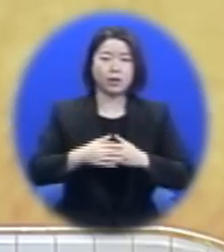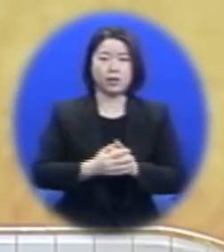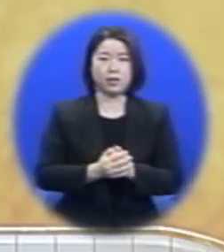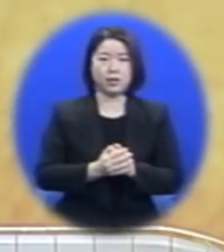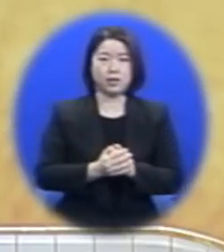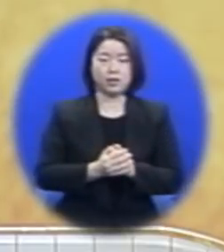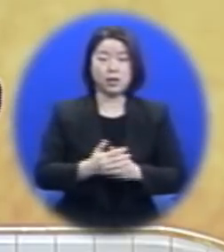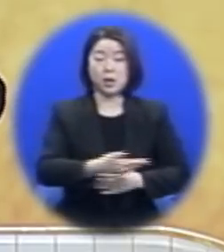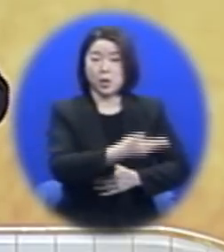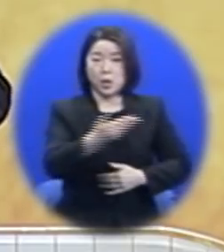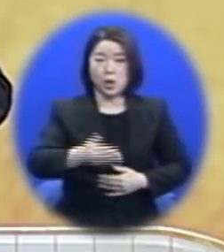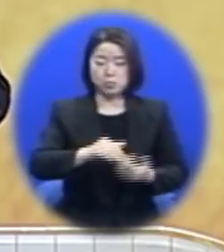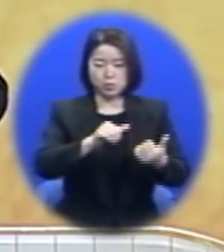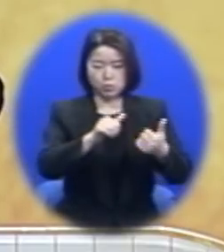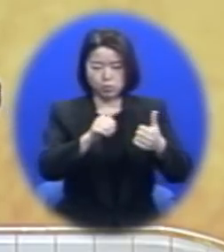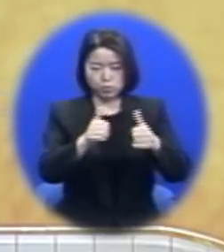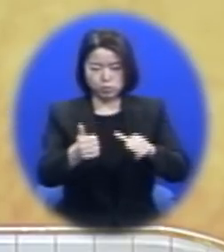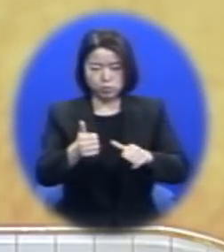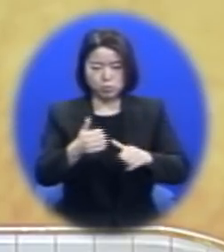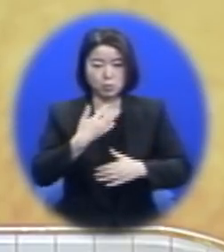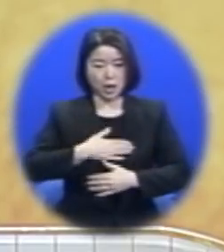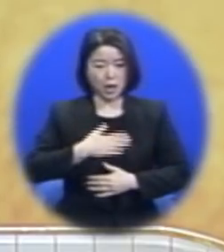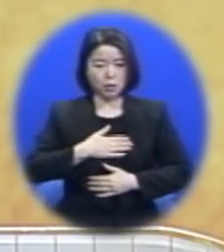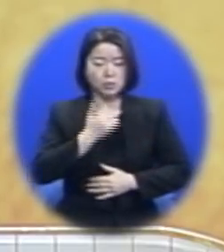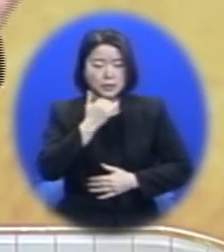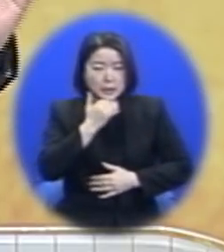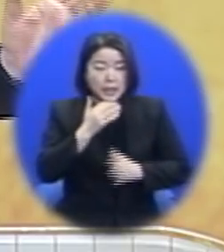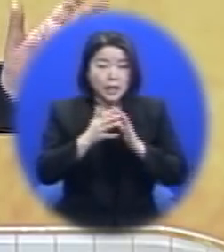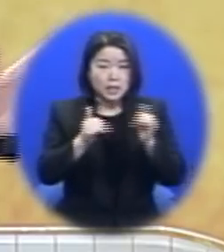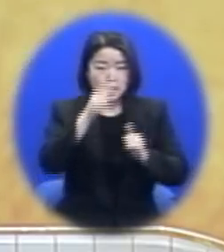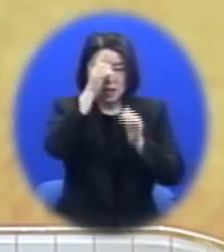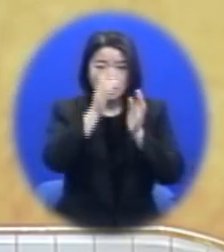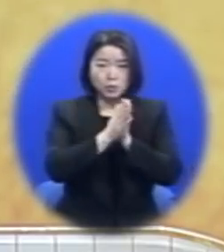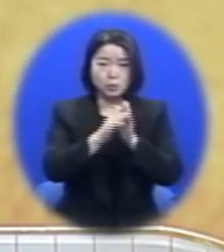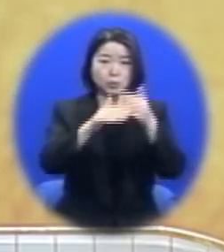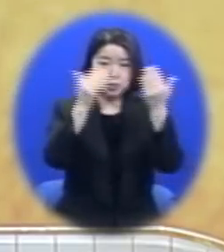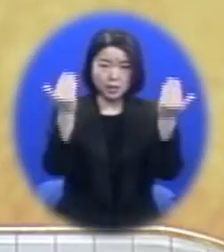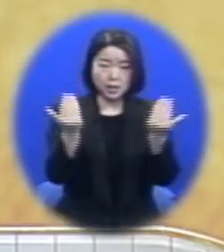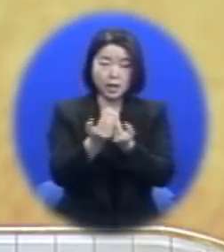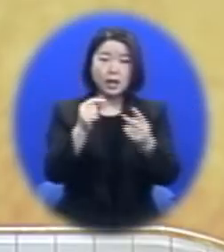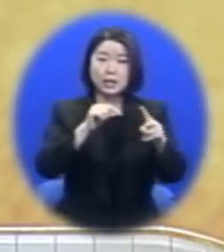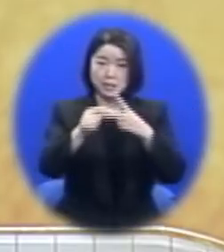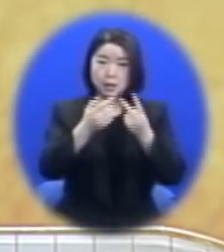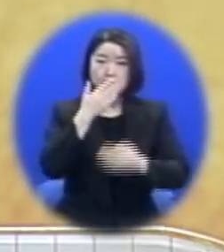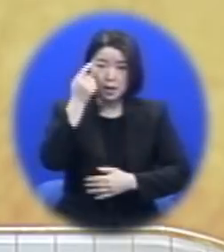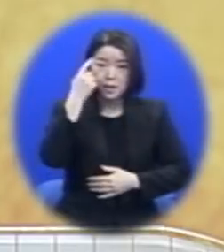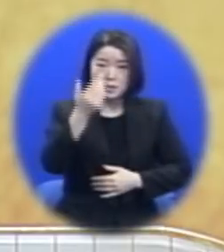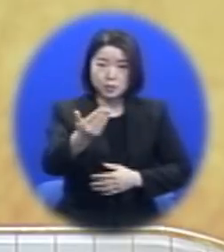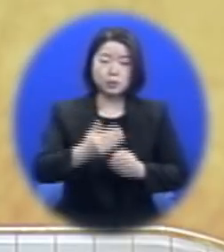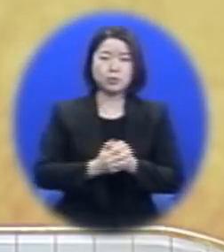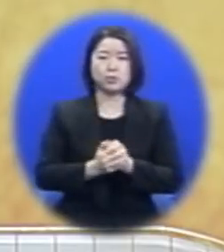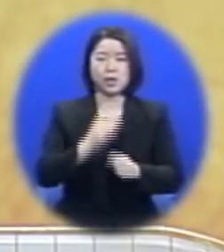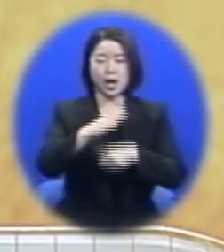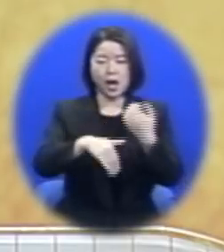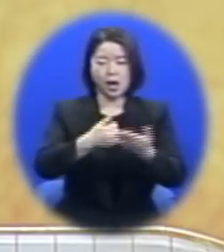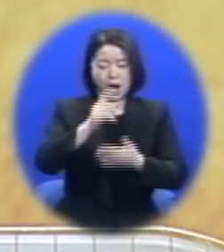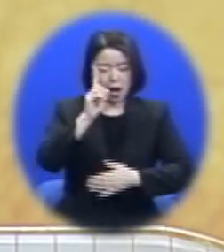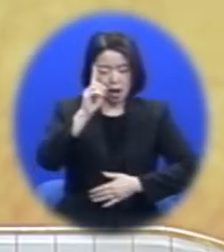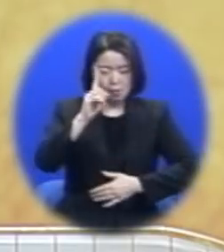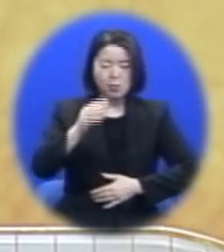여러분, 죽음을 눈앞에 둔 자의 기도 다 이해하시죠? 하나님, 한 번만